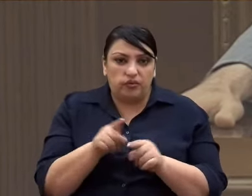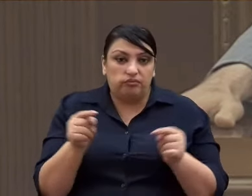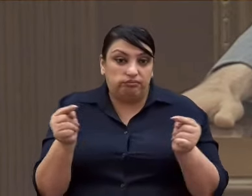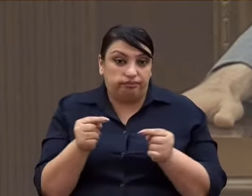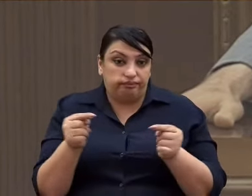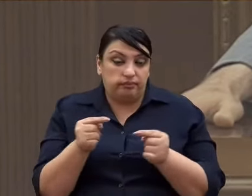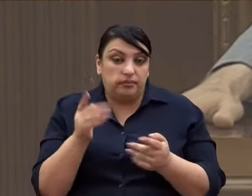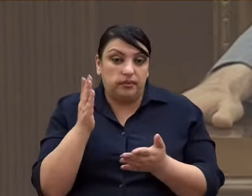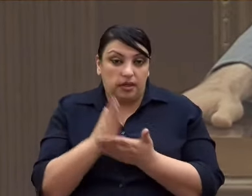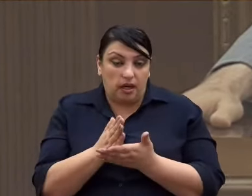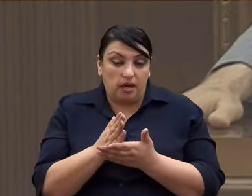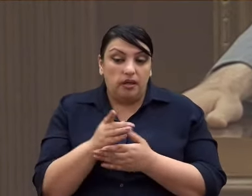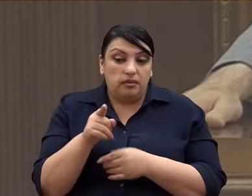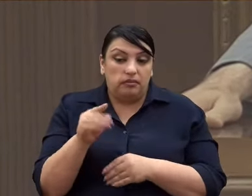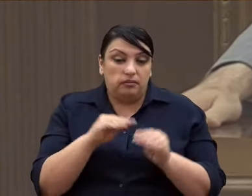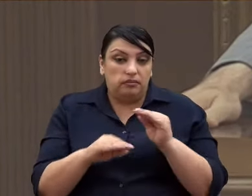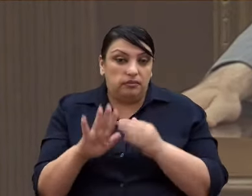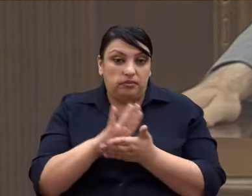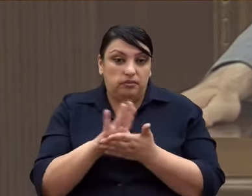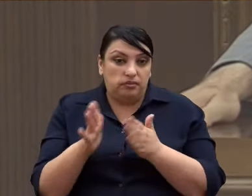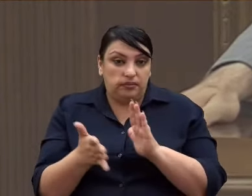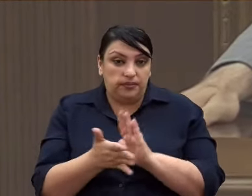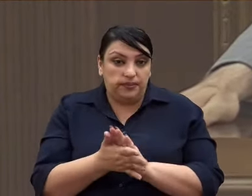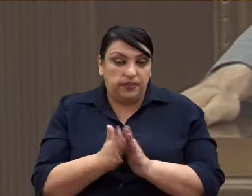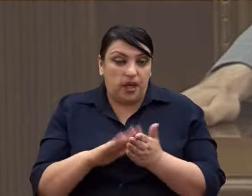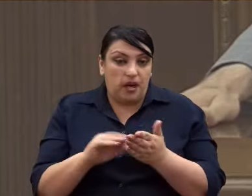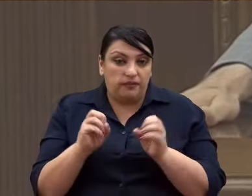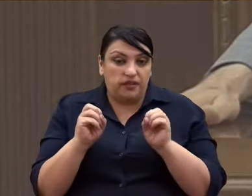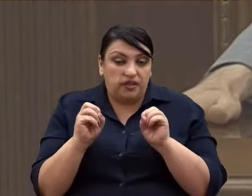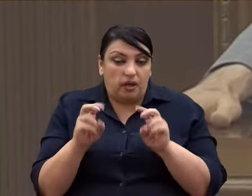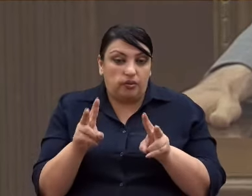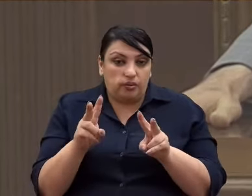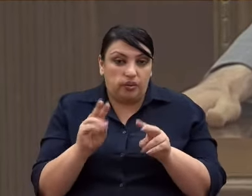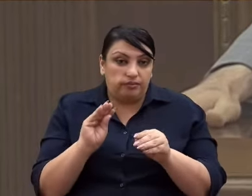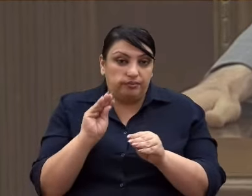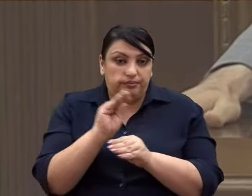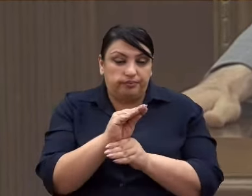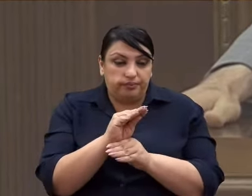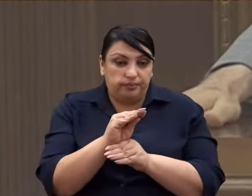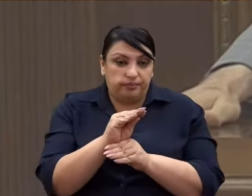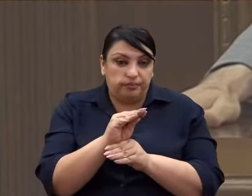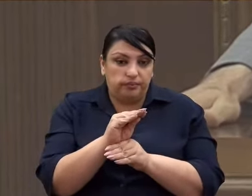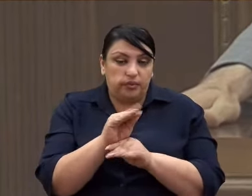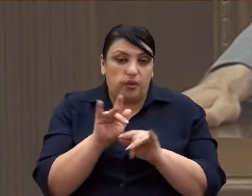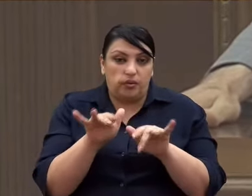ինչը ստեղծված իրավիճակում անվտանգային լրացուցիչ կոմպոնենտ է։